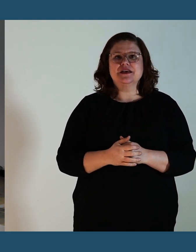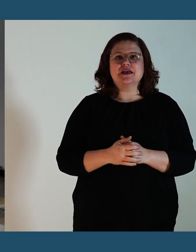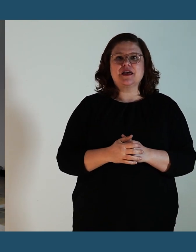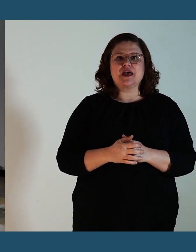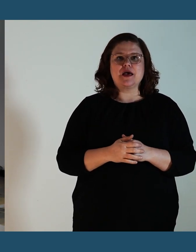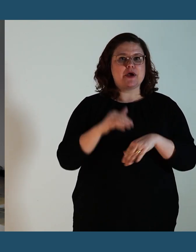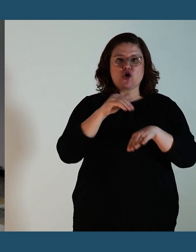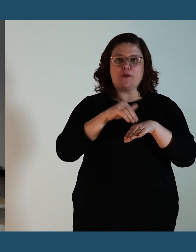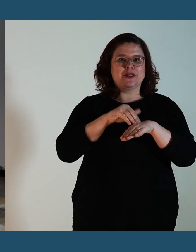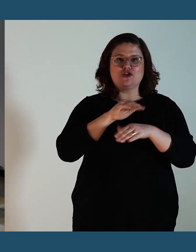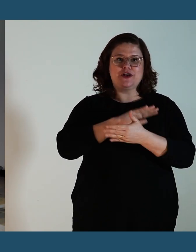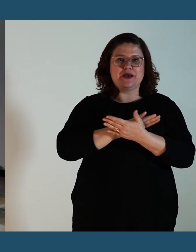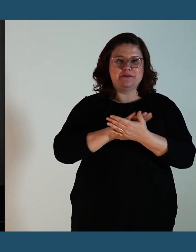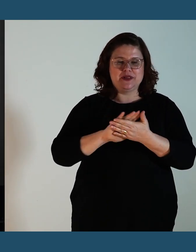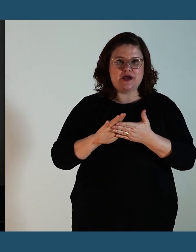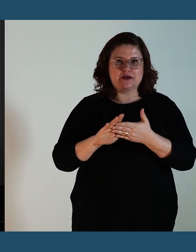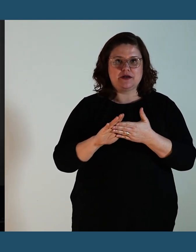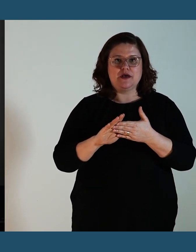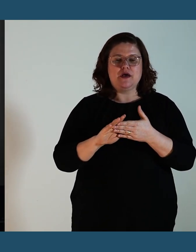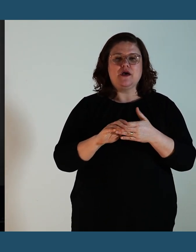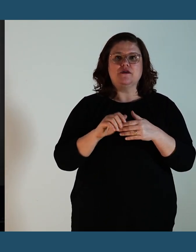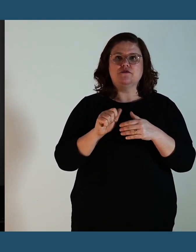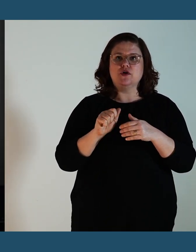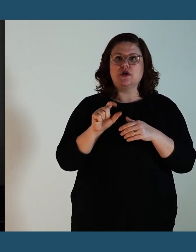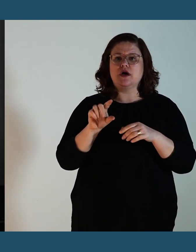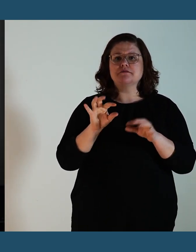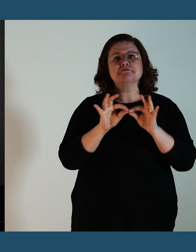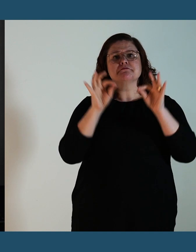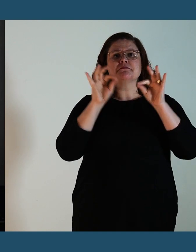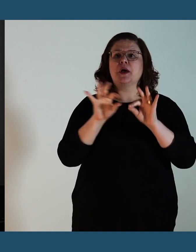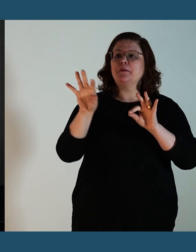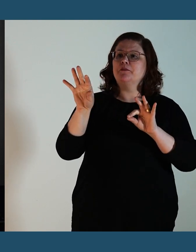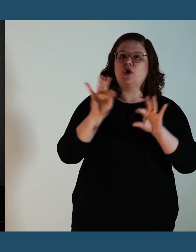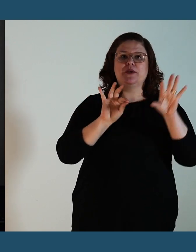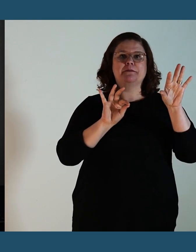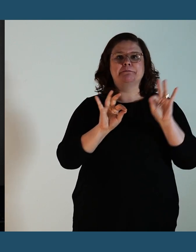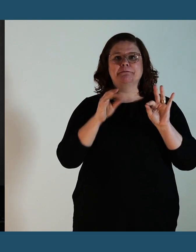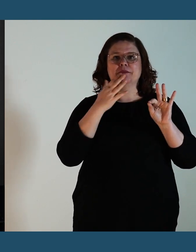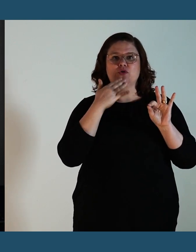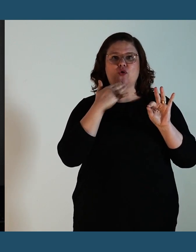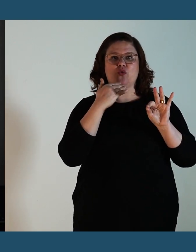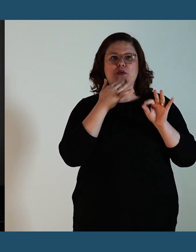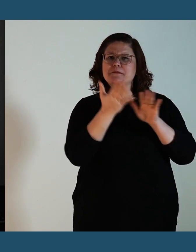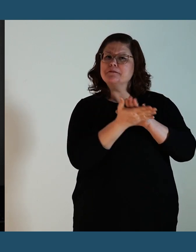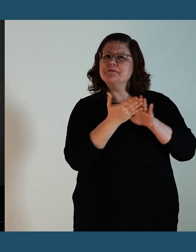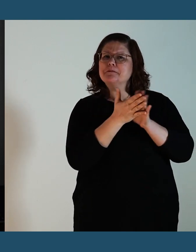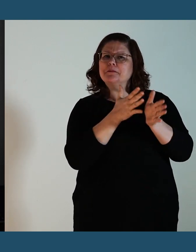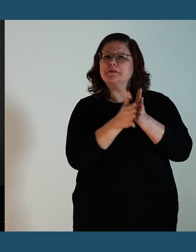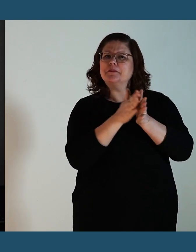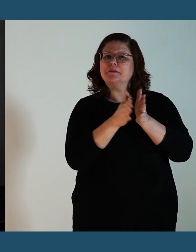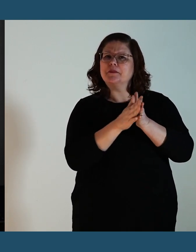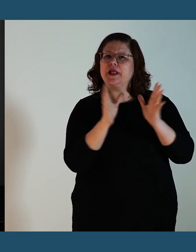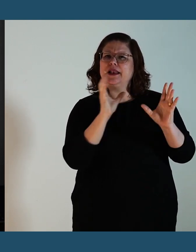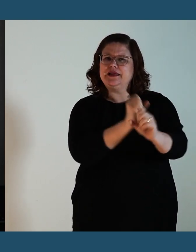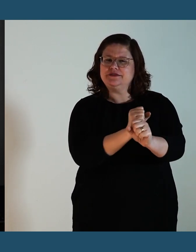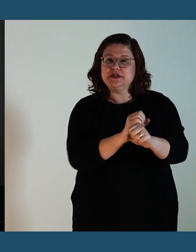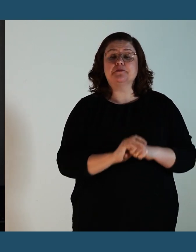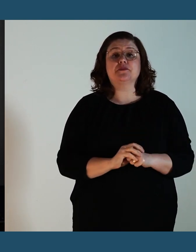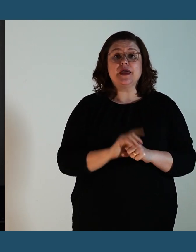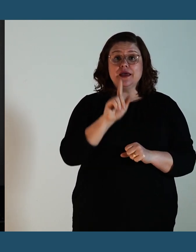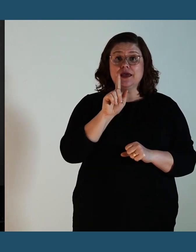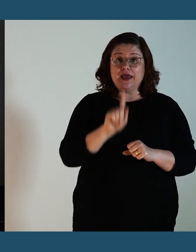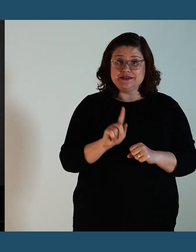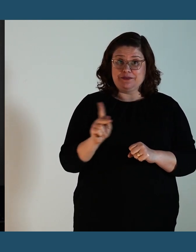ikään kuin kommentoida vastauksia. Mä saatan välillä poimia kysyä joltakin yksittäiseltä panelistilta sitten perusteluja lyhyesti.